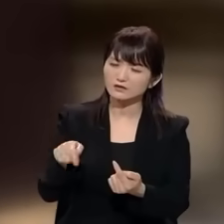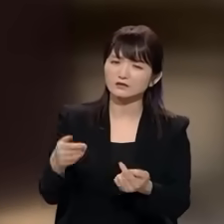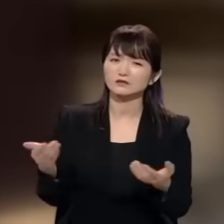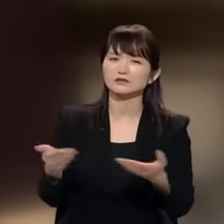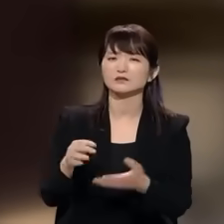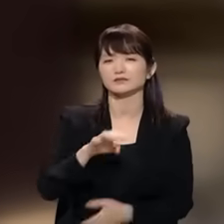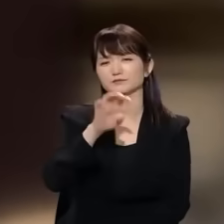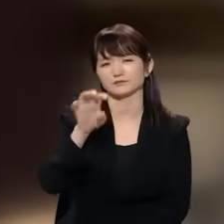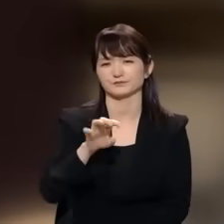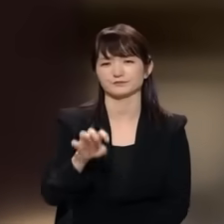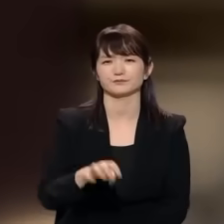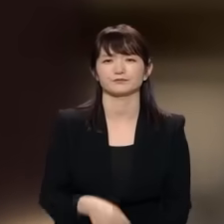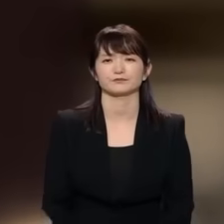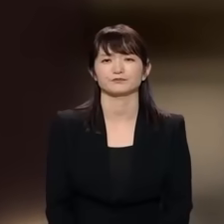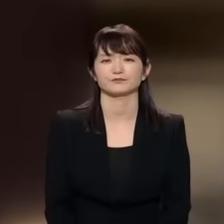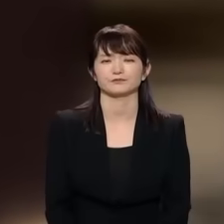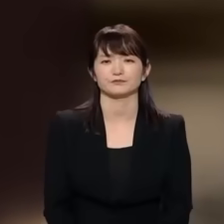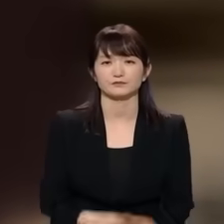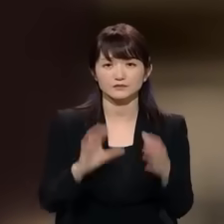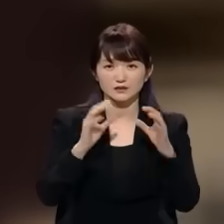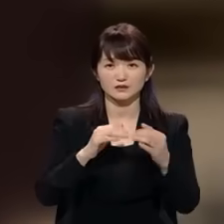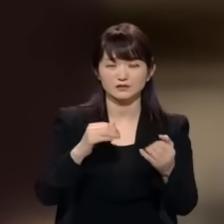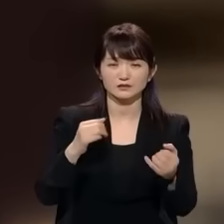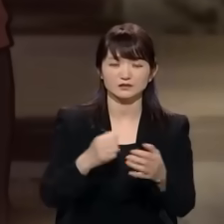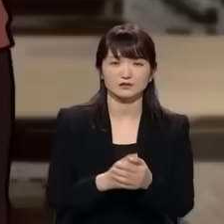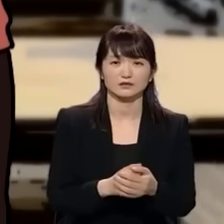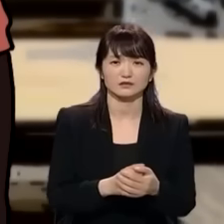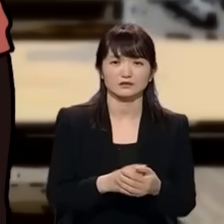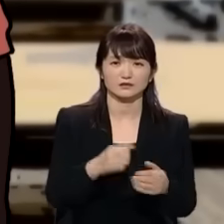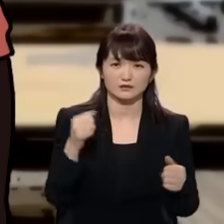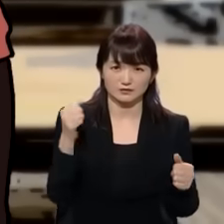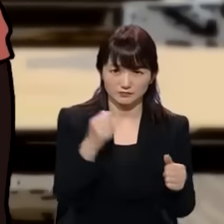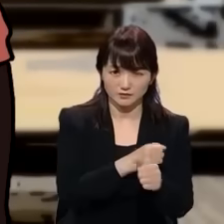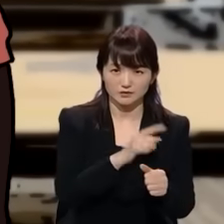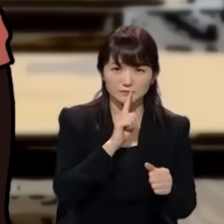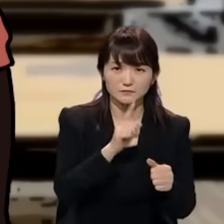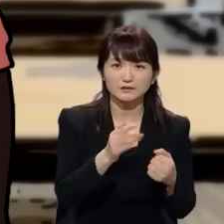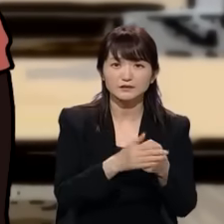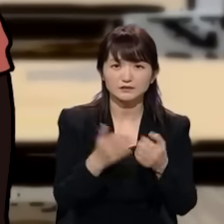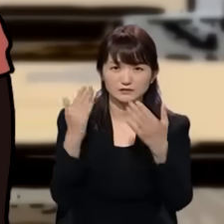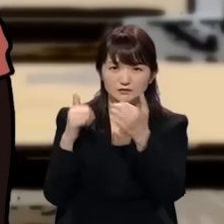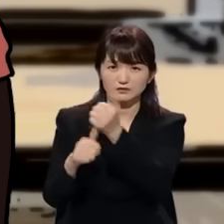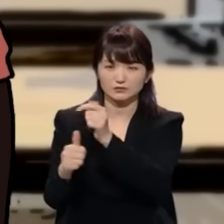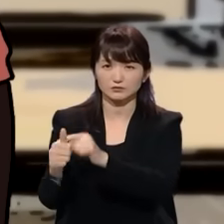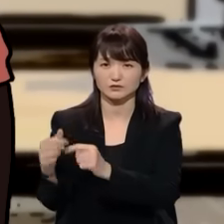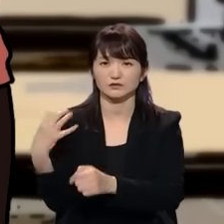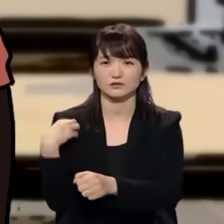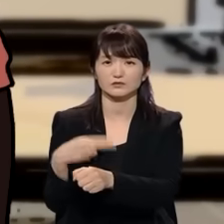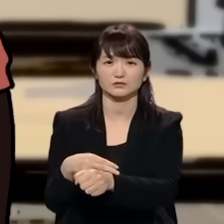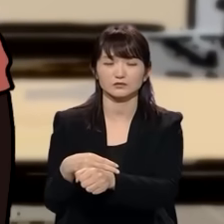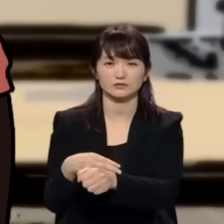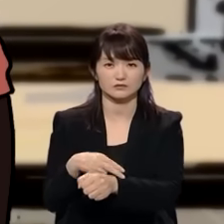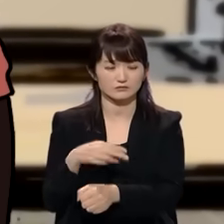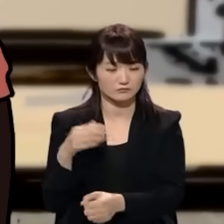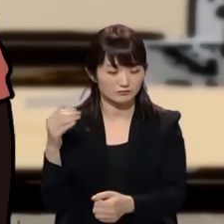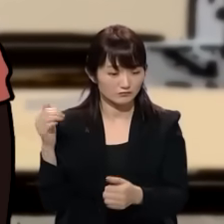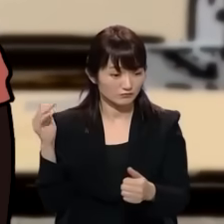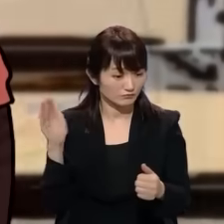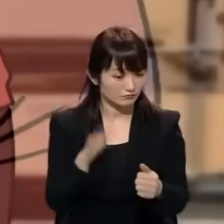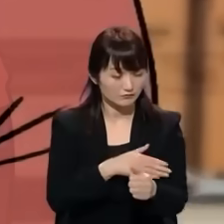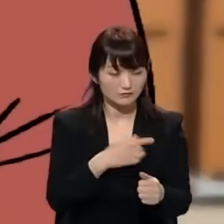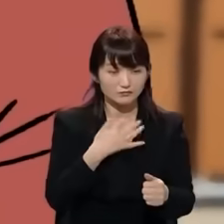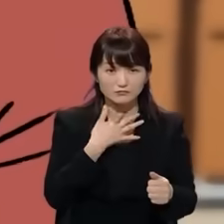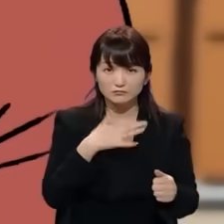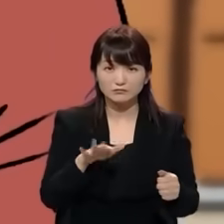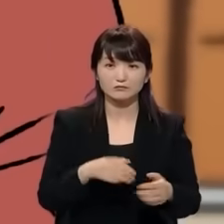있는 상황이라고 하고요. 자꾸 아이가 맞았다고 주장을 해서 교감과 담임 선생이 때린 적이 없다고 항변을 하면 아이가